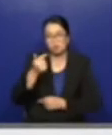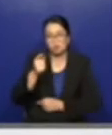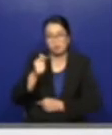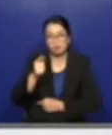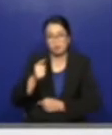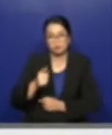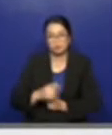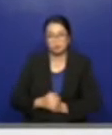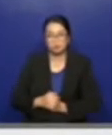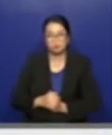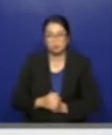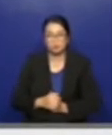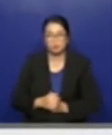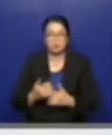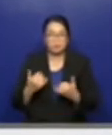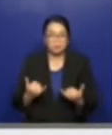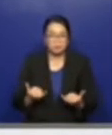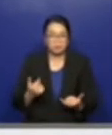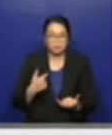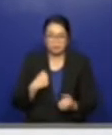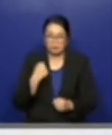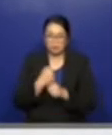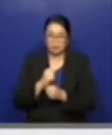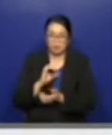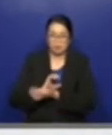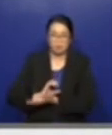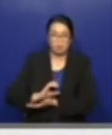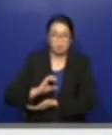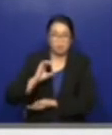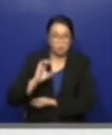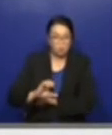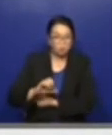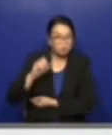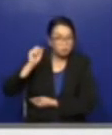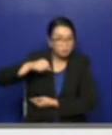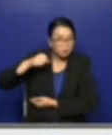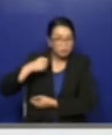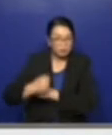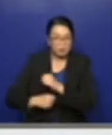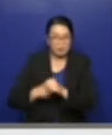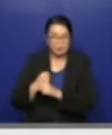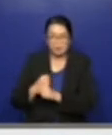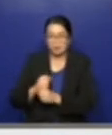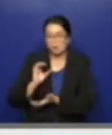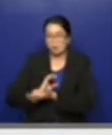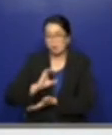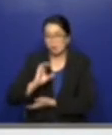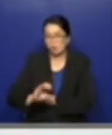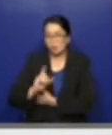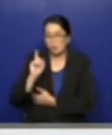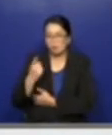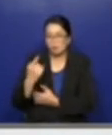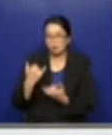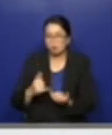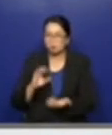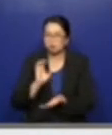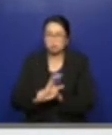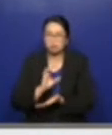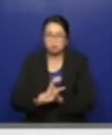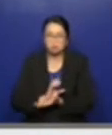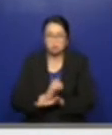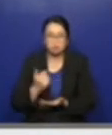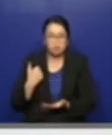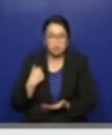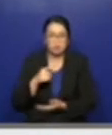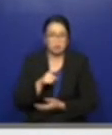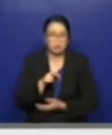วันนี้ในสภาของเราเนี่ยกำลังจัดทำงบประมาณท่านประธานนะการจัดทำงบประมาณเนี่ยเดี๋ยวนี้เนี่ยมันมี